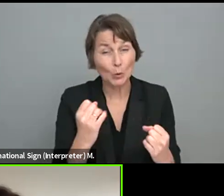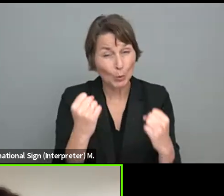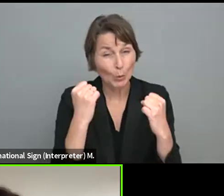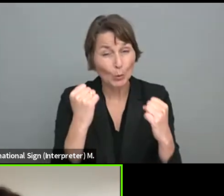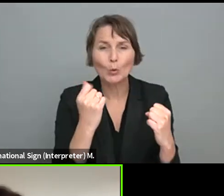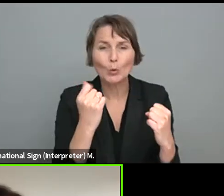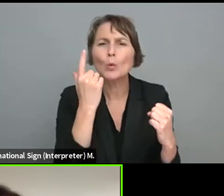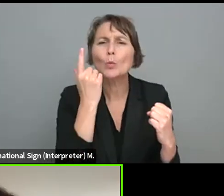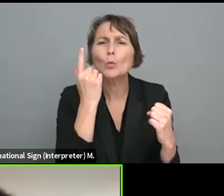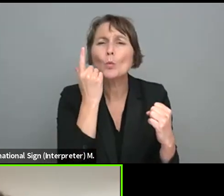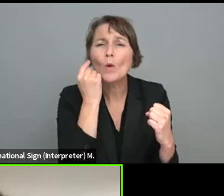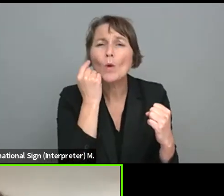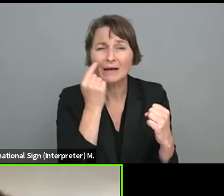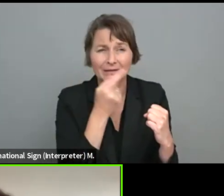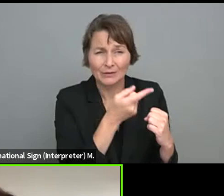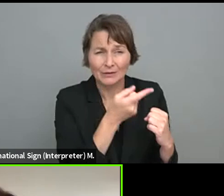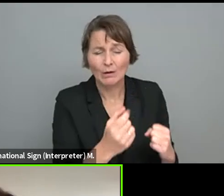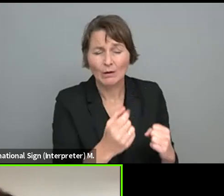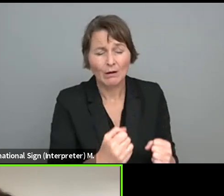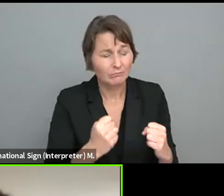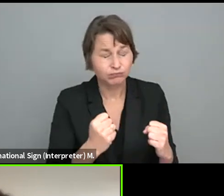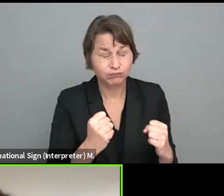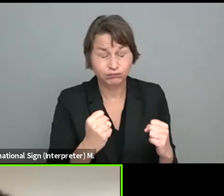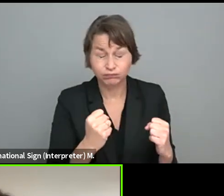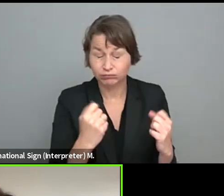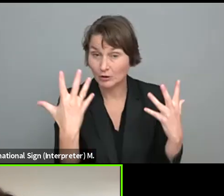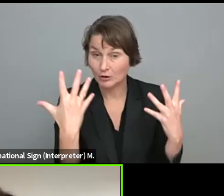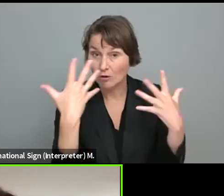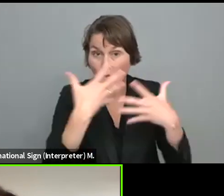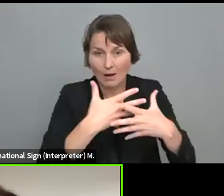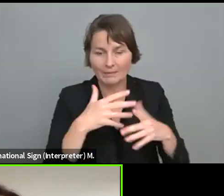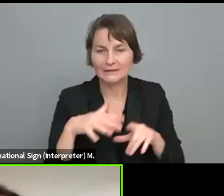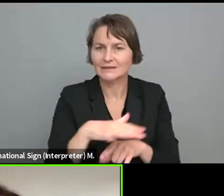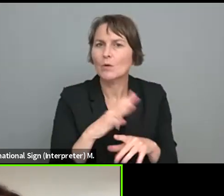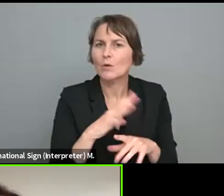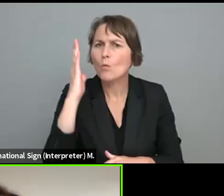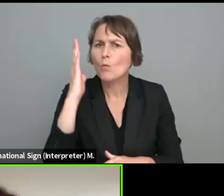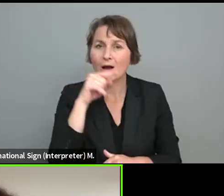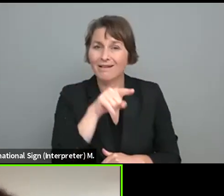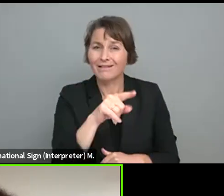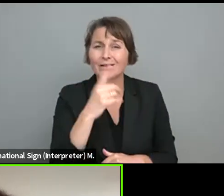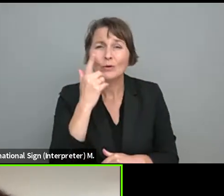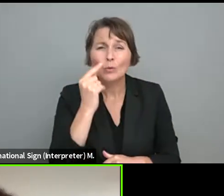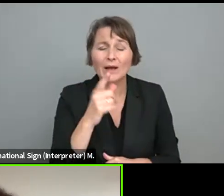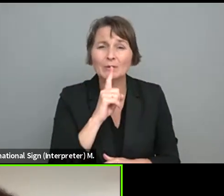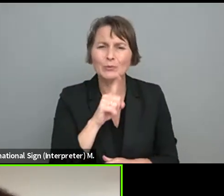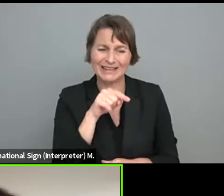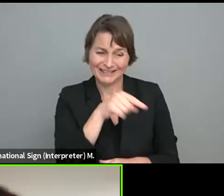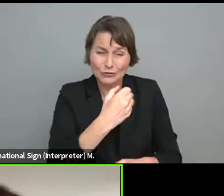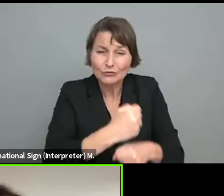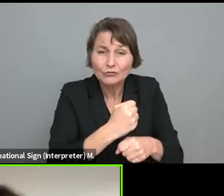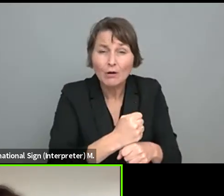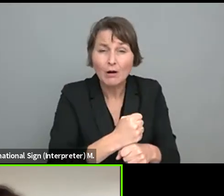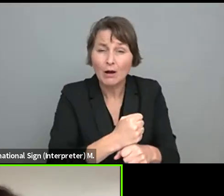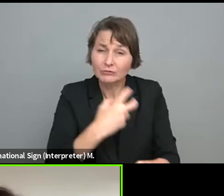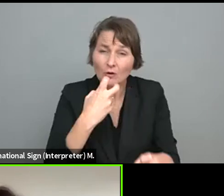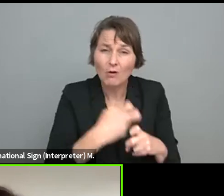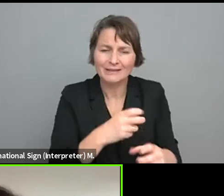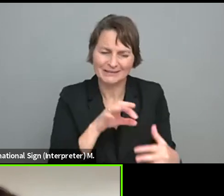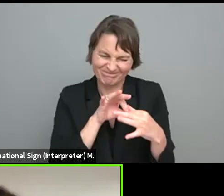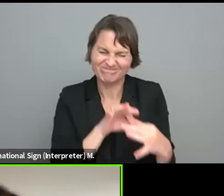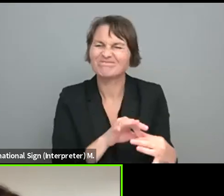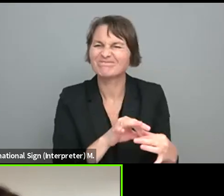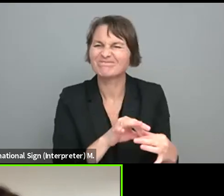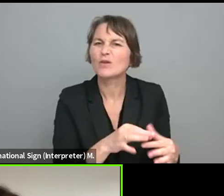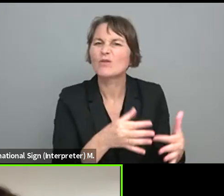des emplois précaires, à revenus faibles, souvent dans l'informel, et dispose de peu de protection sociale